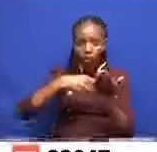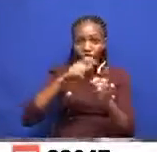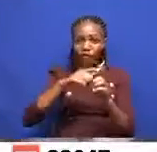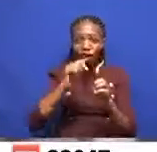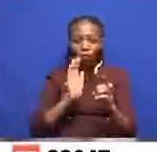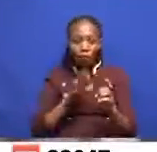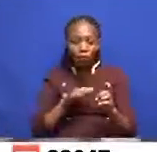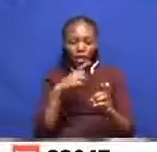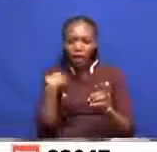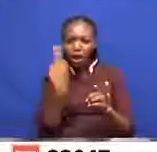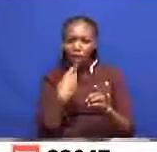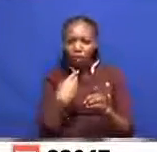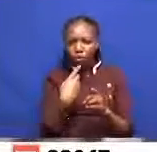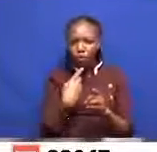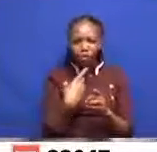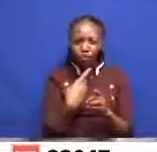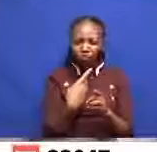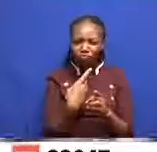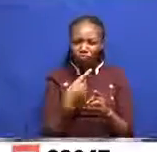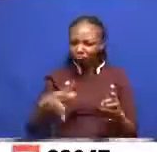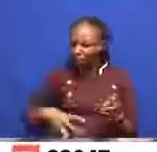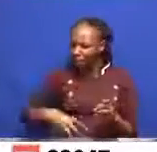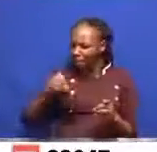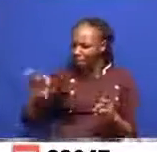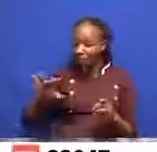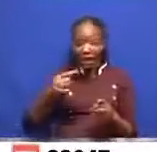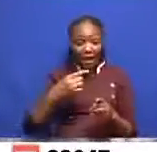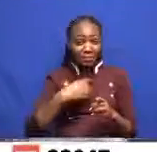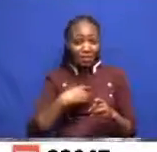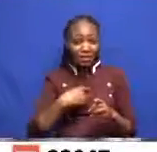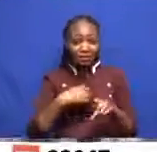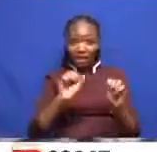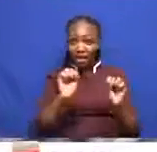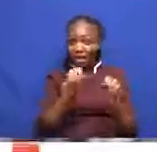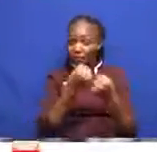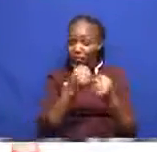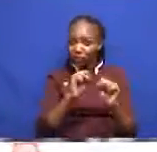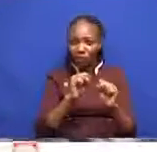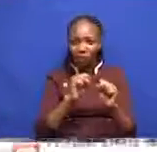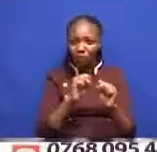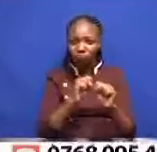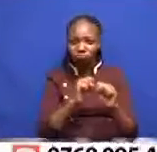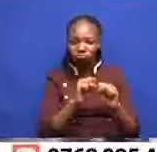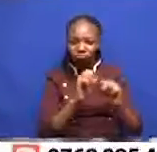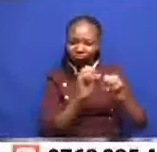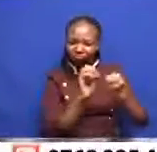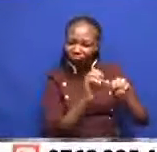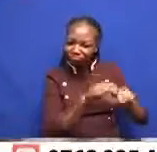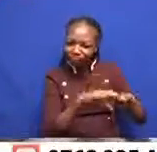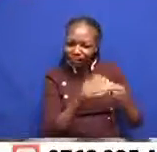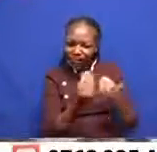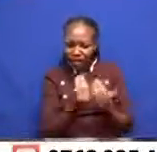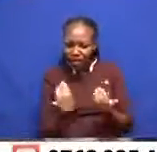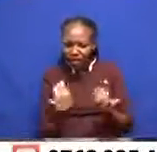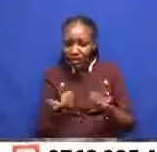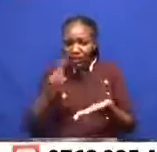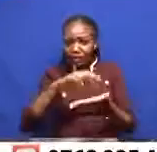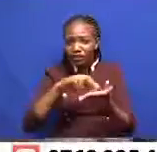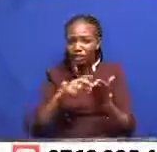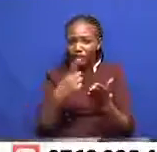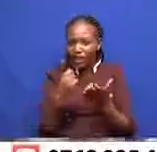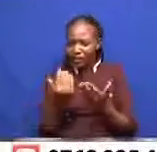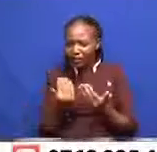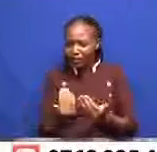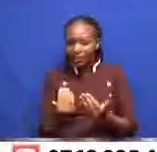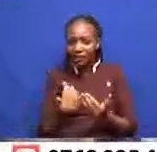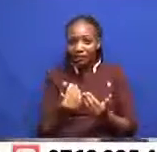kitupa? Msichana mdogo kama mimi sina ile uwezo na ile nguvu yenye ndazaa mtoto nilikuwa na courage niweke kwa litabin. Huyo mtoto ambaye tumeacha kwa litabin,